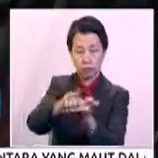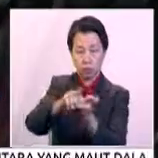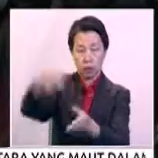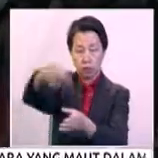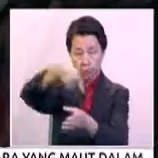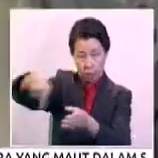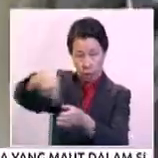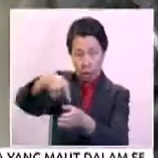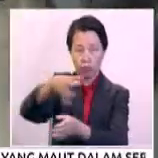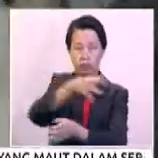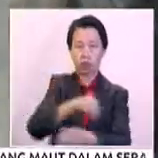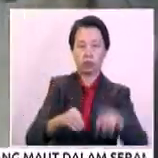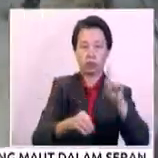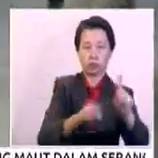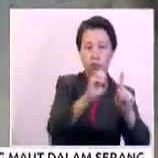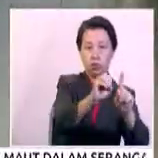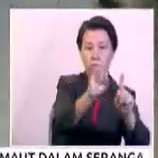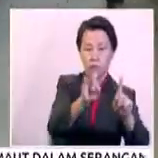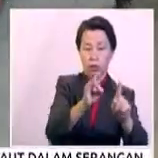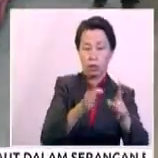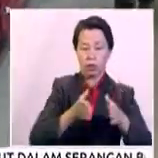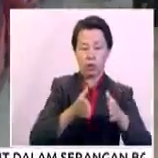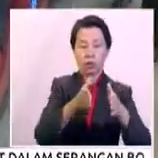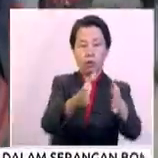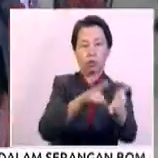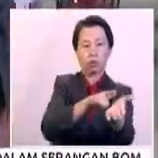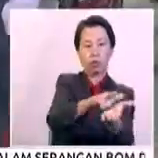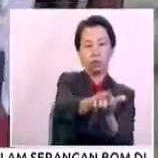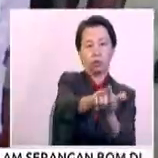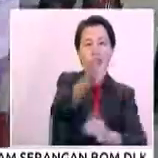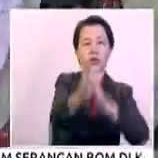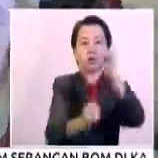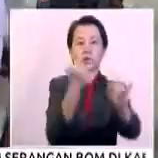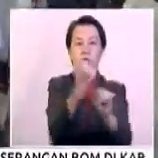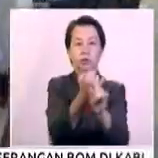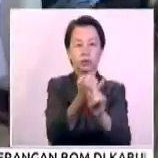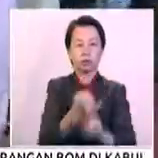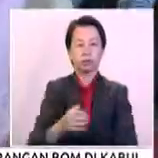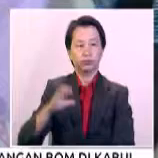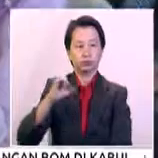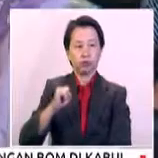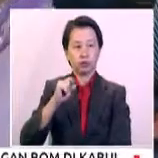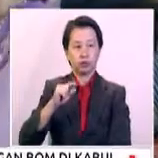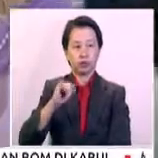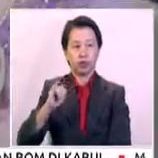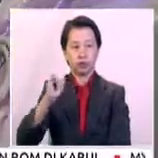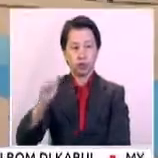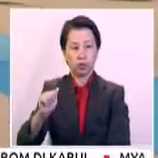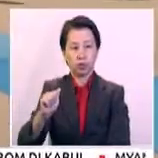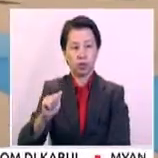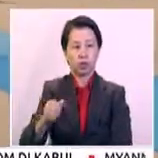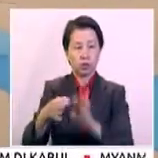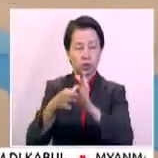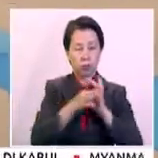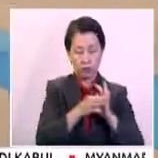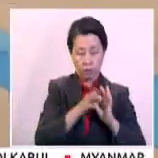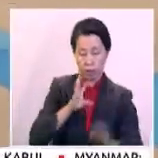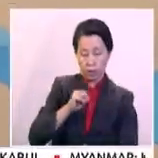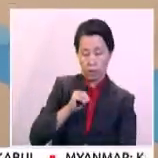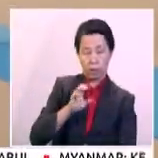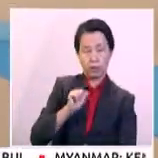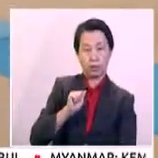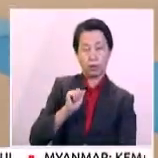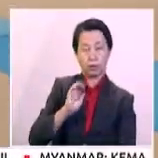domestik manakala 108 lagi laluan antarabangsa. SGIA yang dimiliki sepenuhnya MAHB merupakan